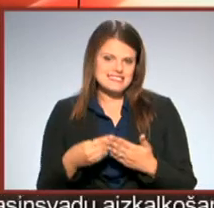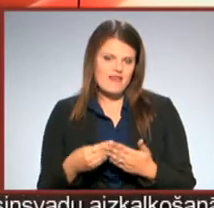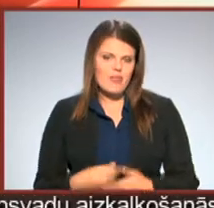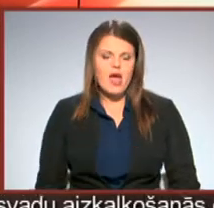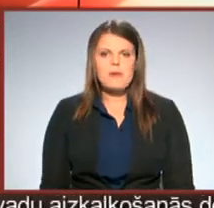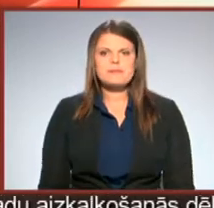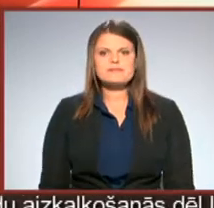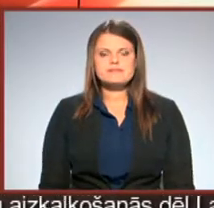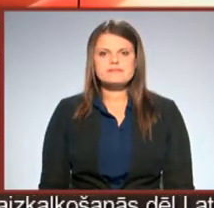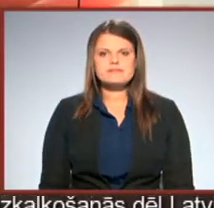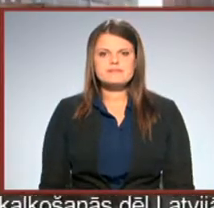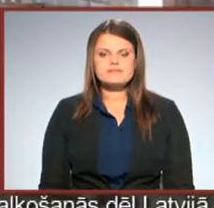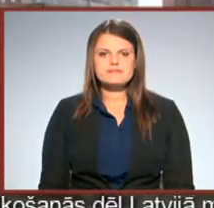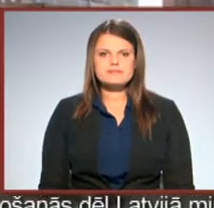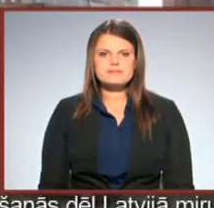Latgales kolēģi.